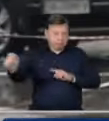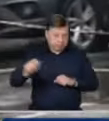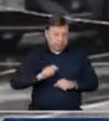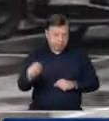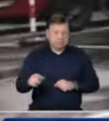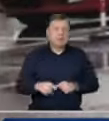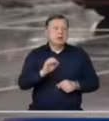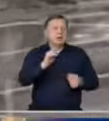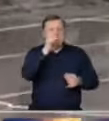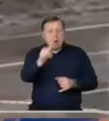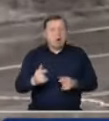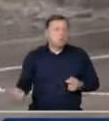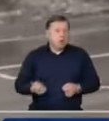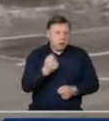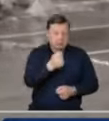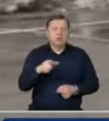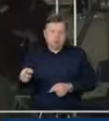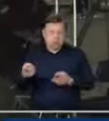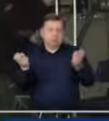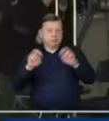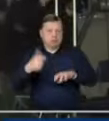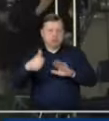punktu szczepień. W całym kraju powstało ich 117.